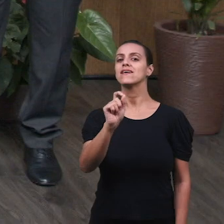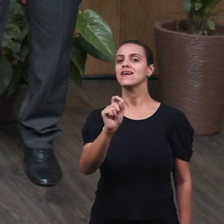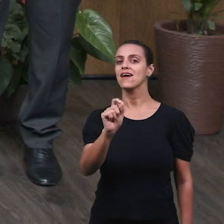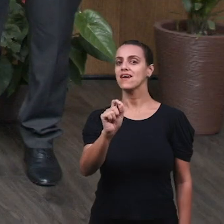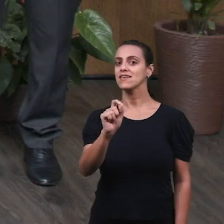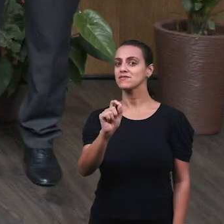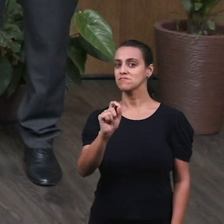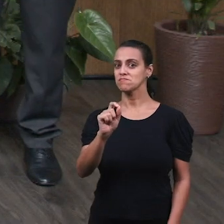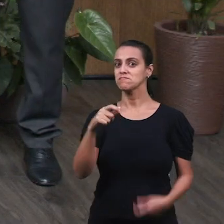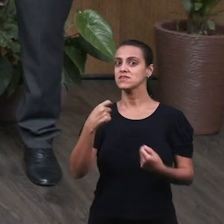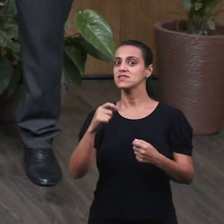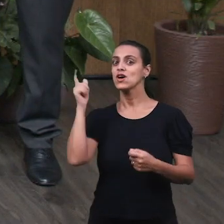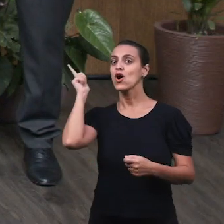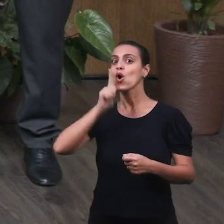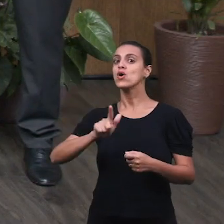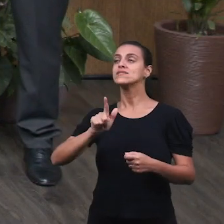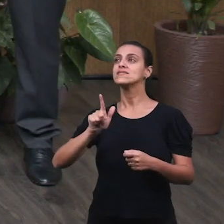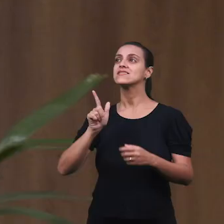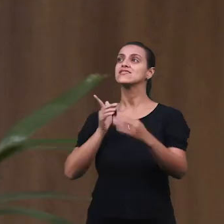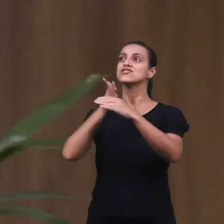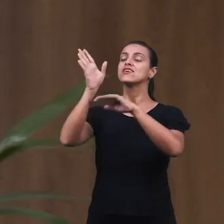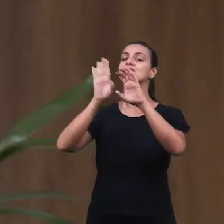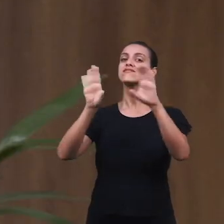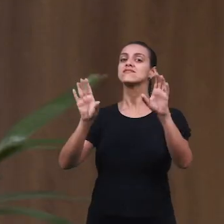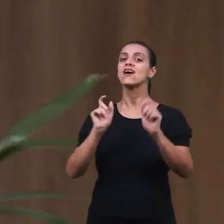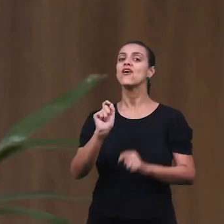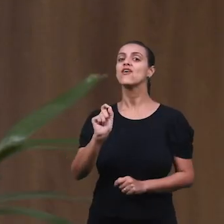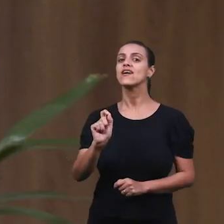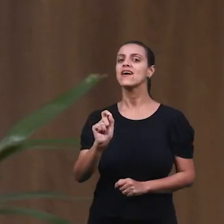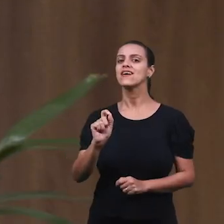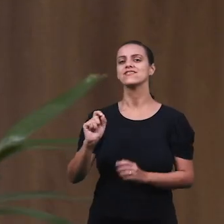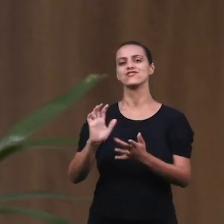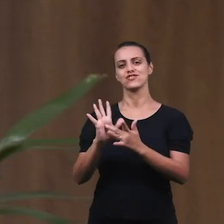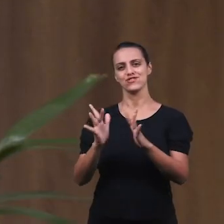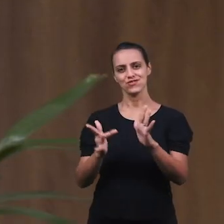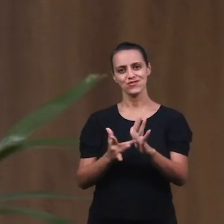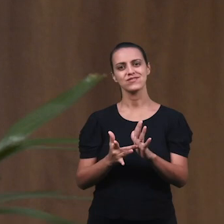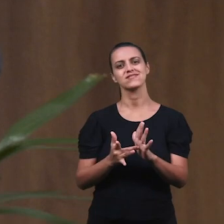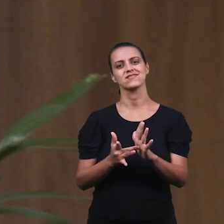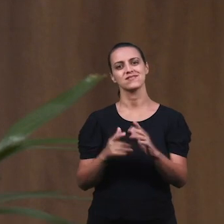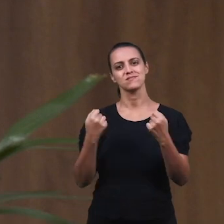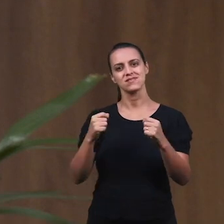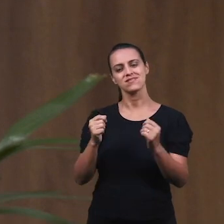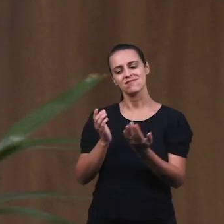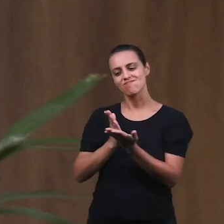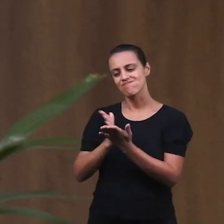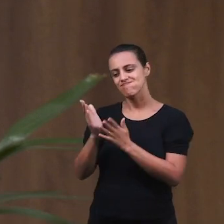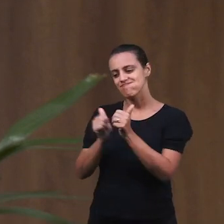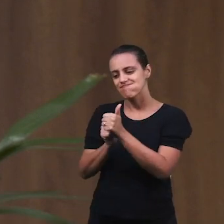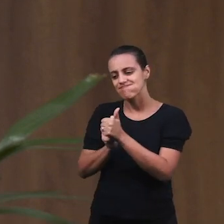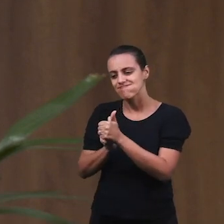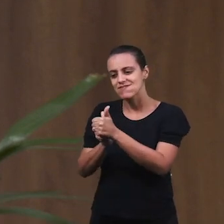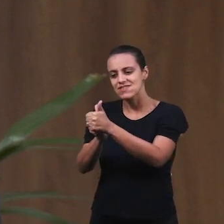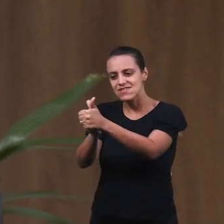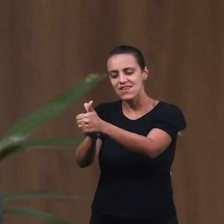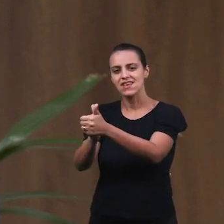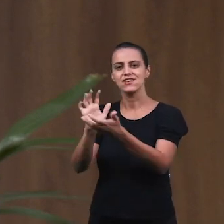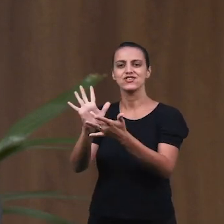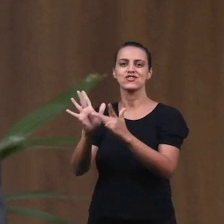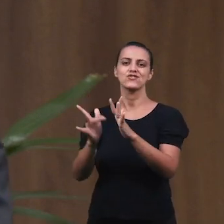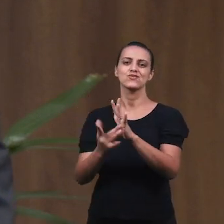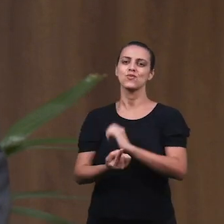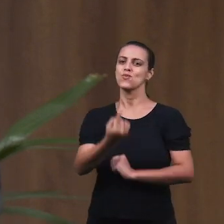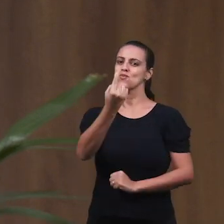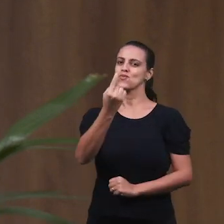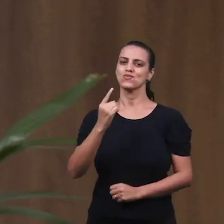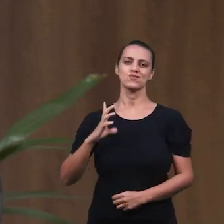avec Dieu. Qui est le seul chemin? Jésus. Aussi, le seul et suffisant